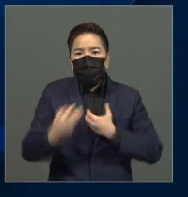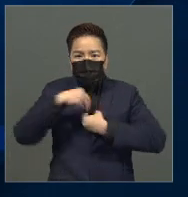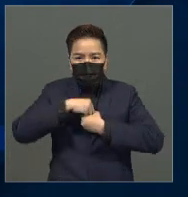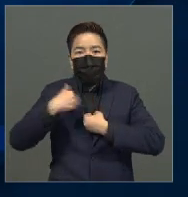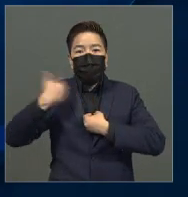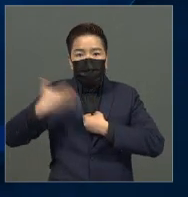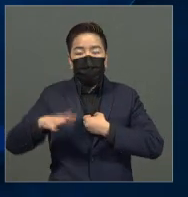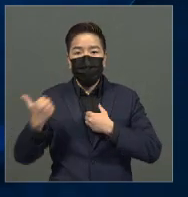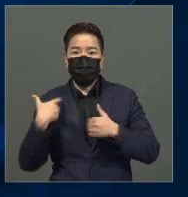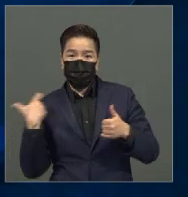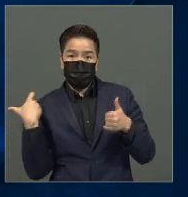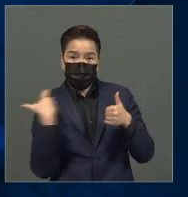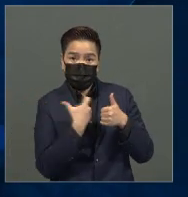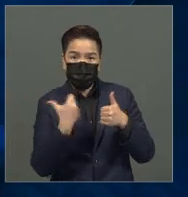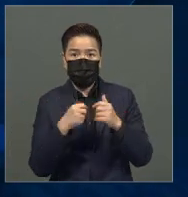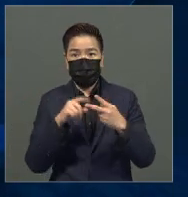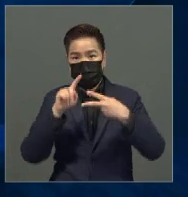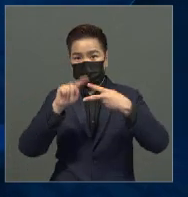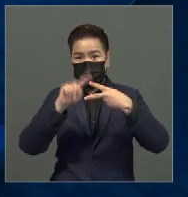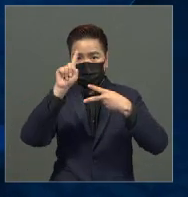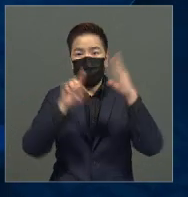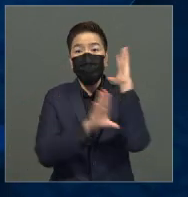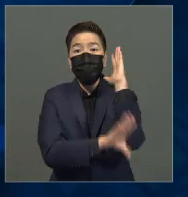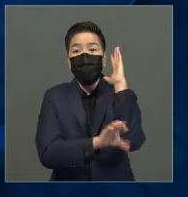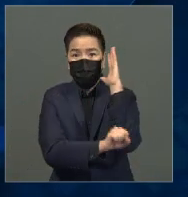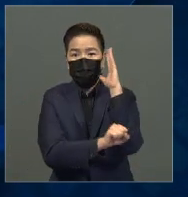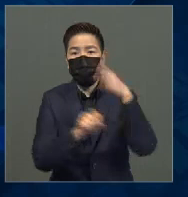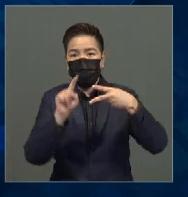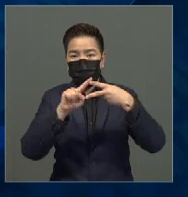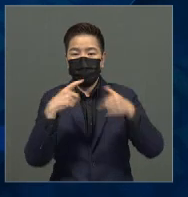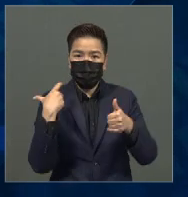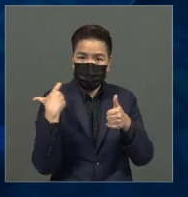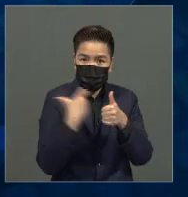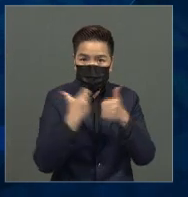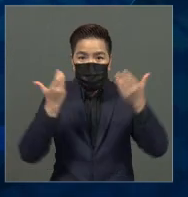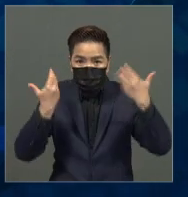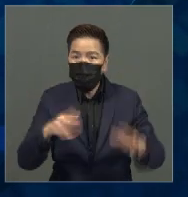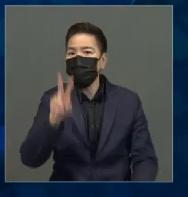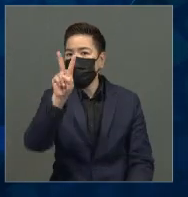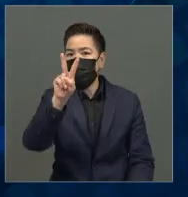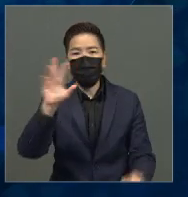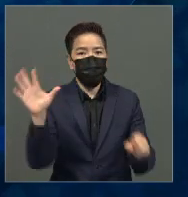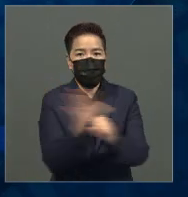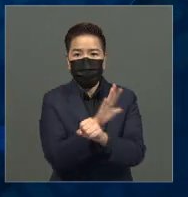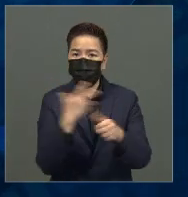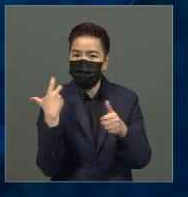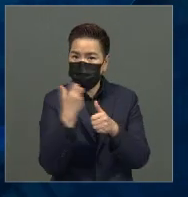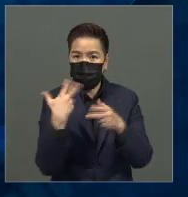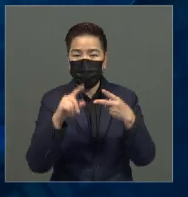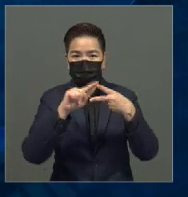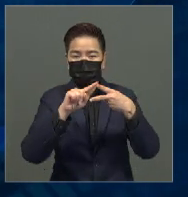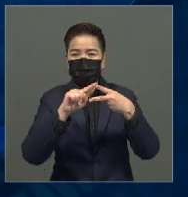ในเรื่องการฉีดวัคซีนนี้นะคะรายแรกที่จังหวัดสงขลาจะมีการฉีดวัคซีนครบ 2เข็มนะคะแต่ว่า